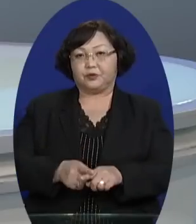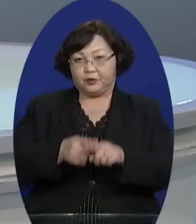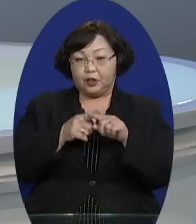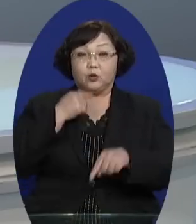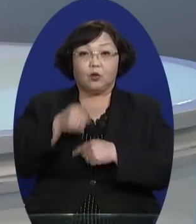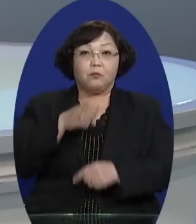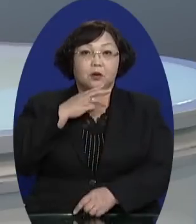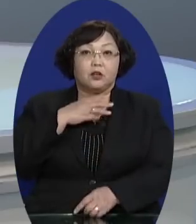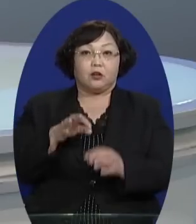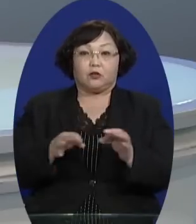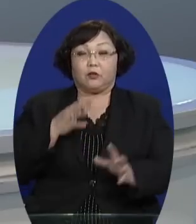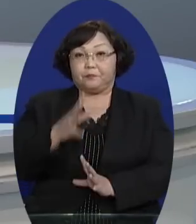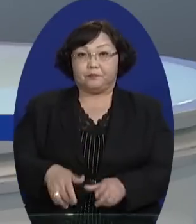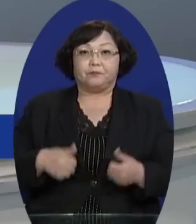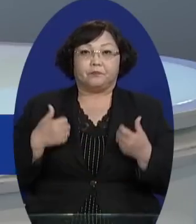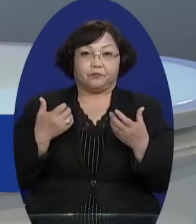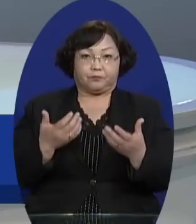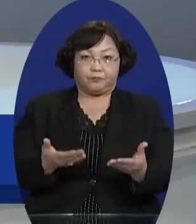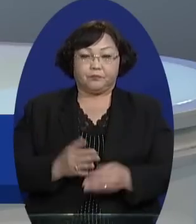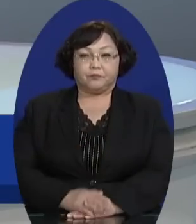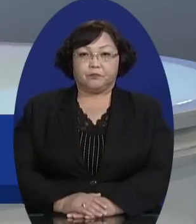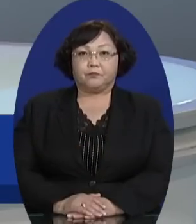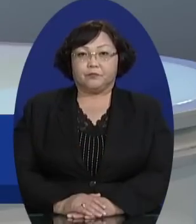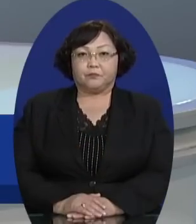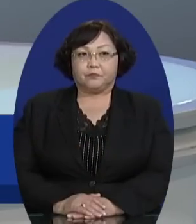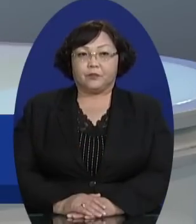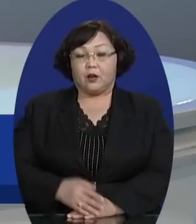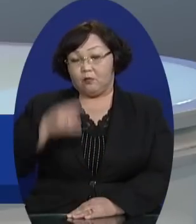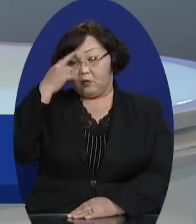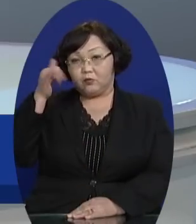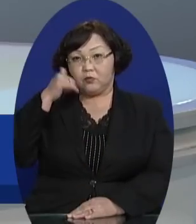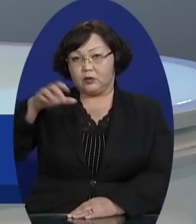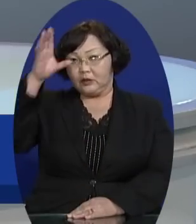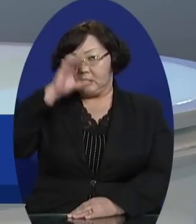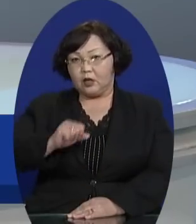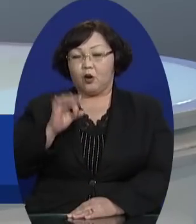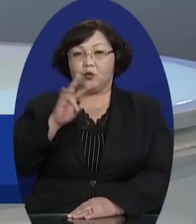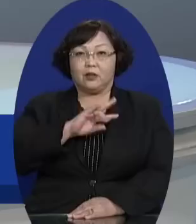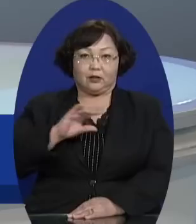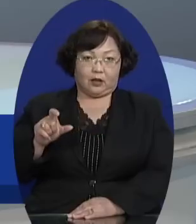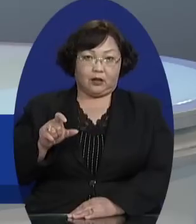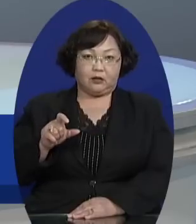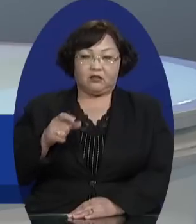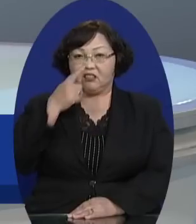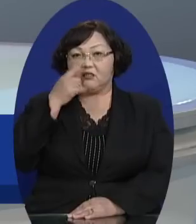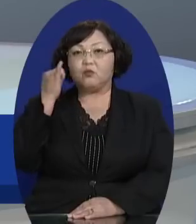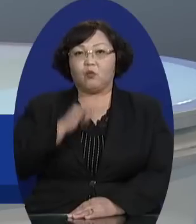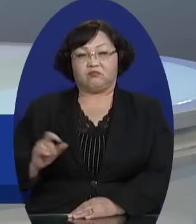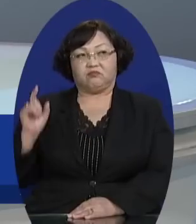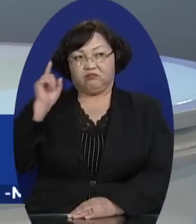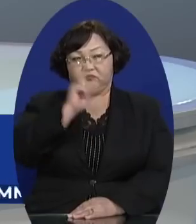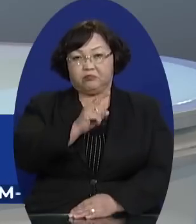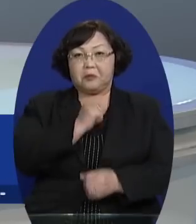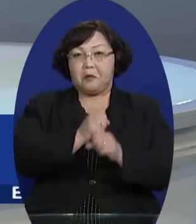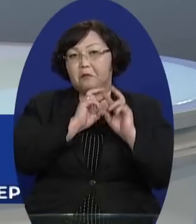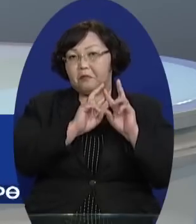Эдгээр болон бусад мэдээний дэлгэрэнгүй тав хүн өнөөдөр цагийн хурдээс үл авч үзээрэй. Монгол Улсын Ерөнхий сайд оюуны эрдний урд хуршид хийж байгаа айлчлал үргэлжилж байна. Өнөөдөр бүгд найрамд